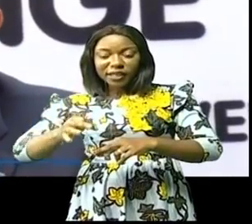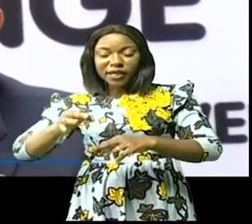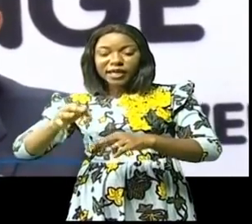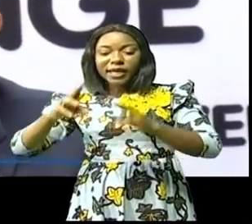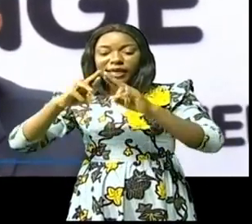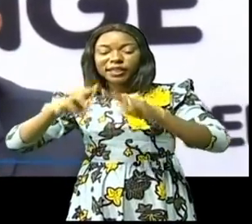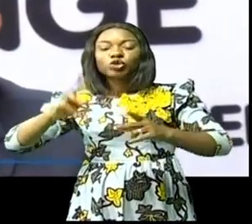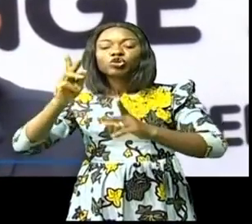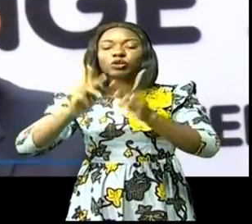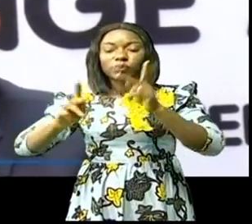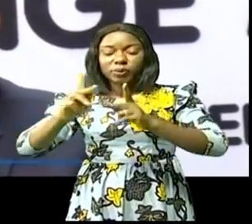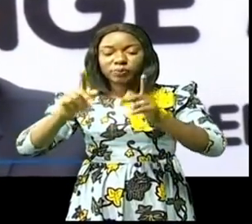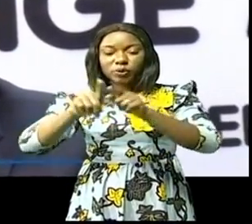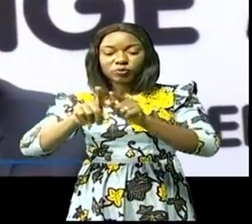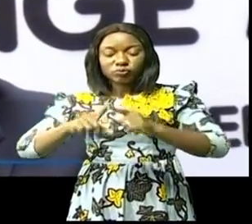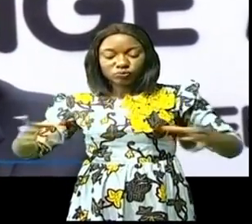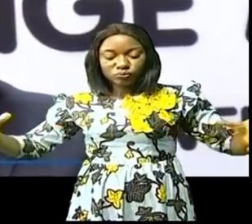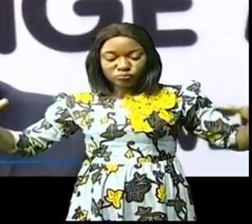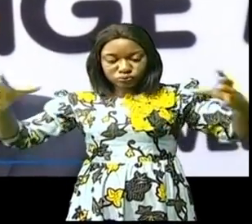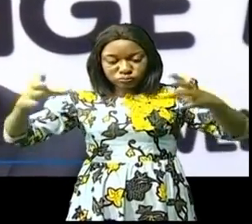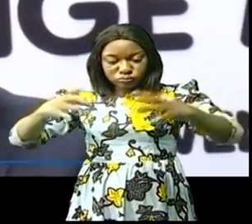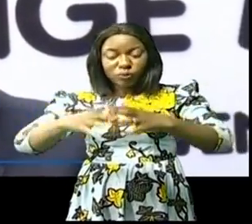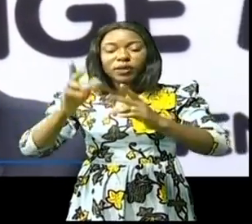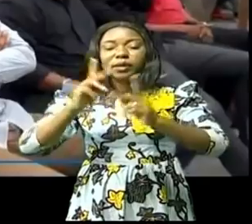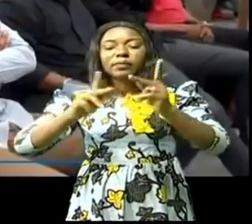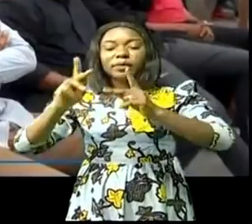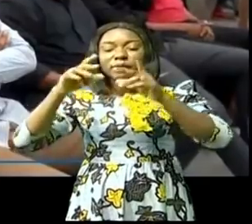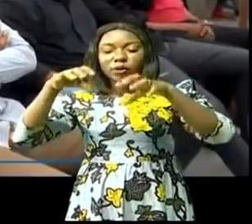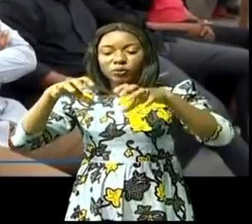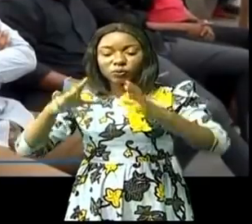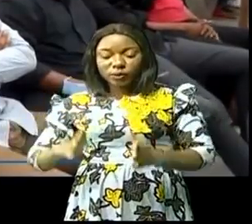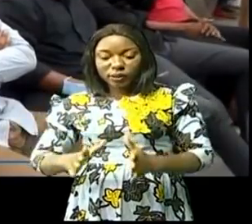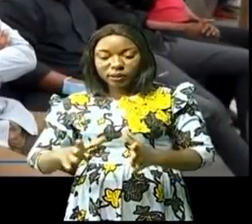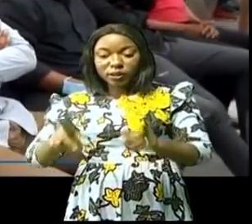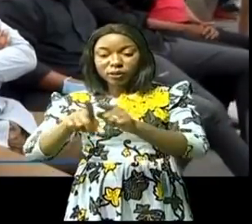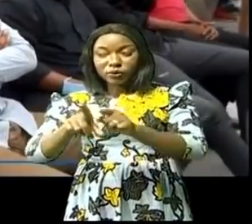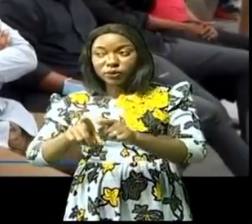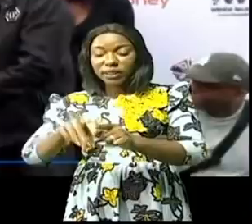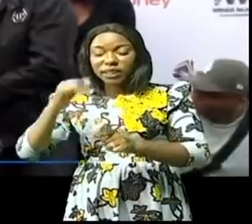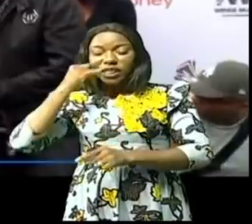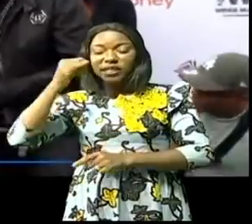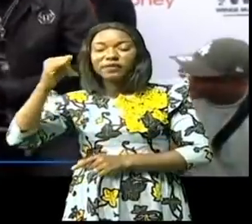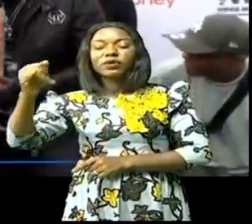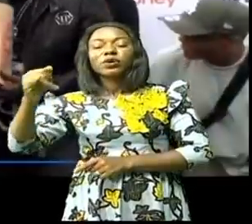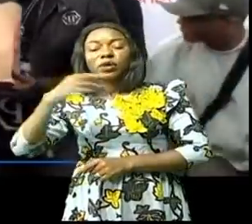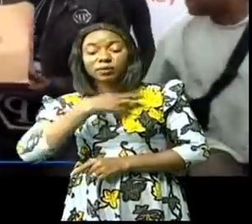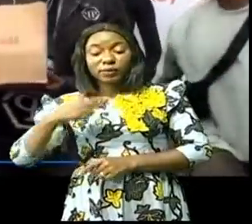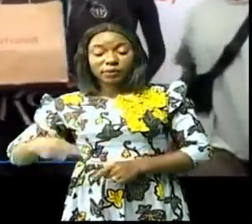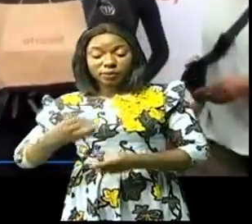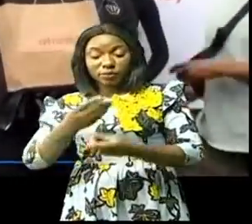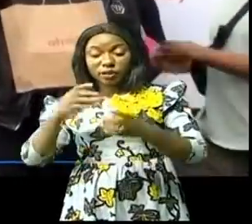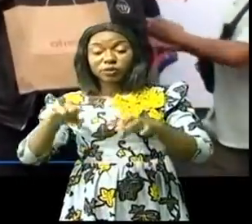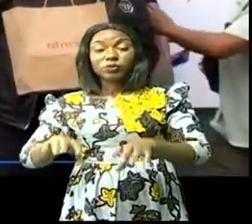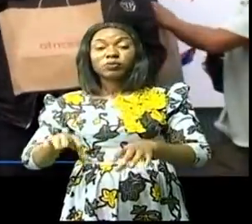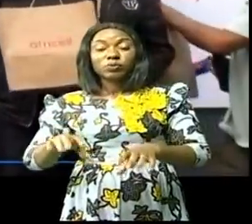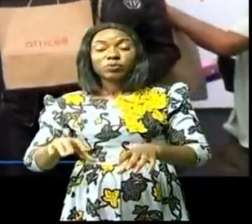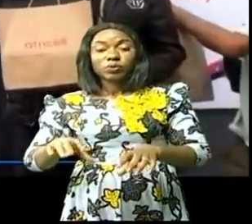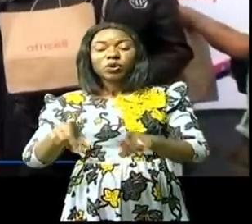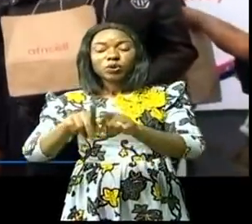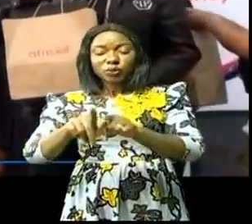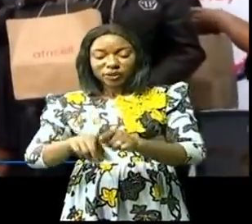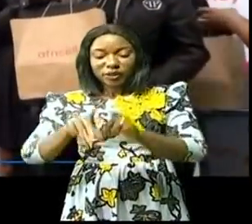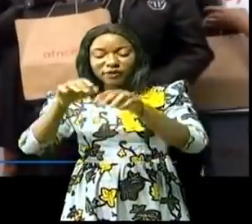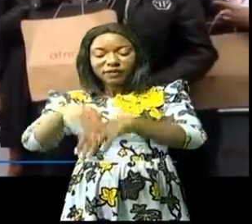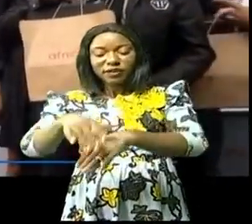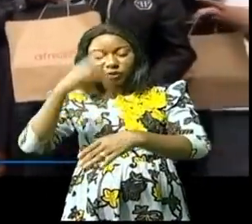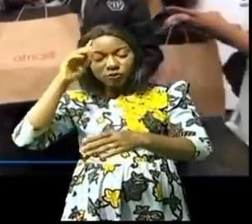qui rassemblera en un seul lieu le peuple congolais. Ces grands acteurs de la téléphonie mobile en République démocratique du Congo vont s'investir